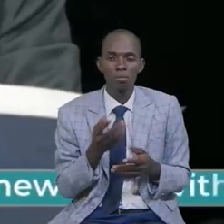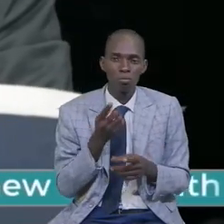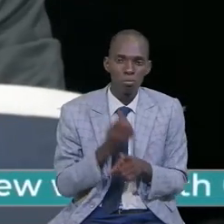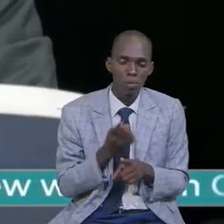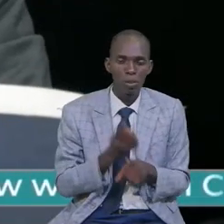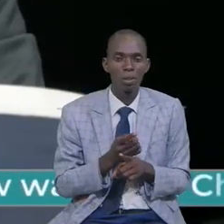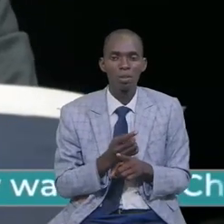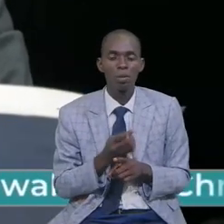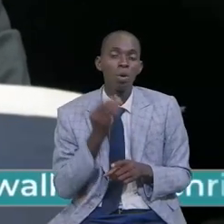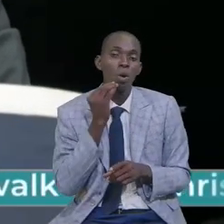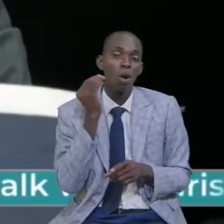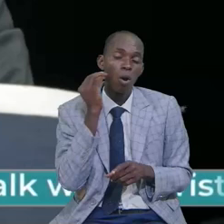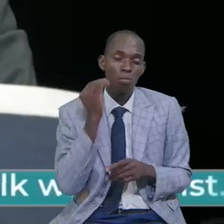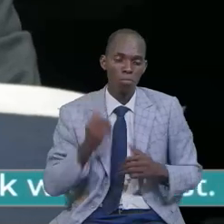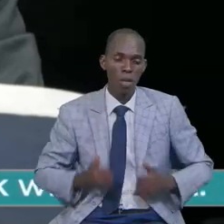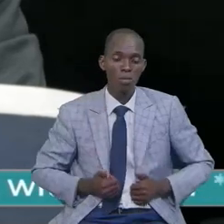l'adresse correcte,